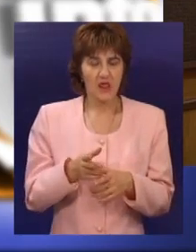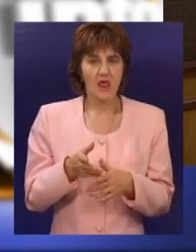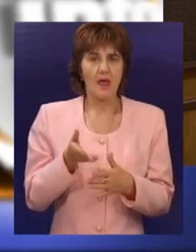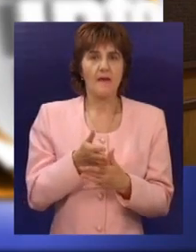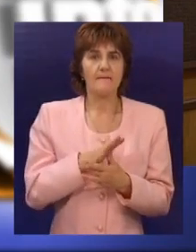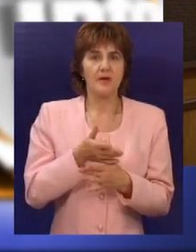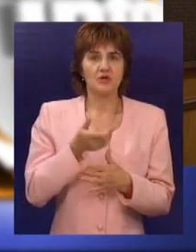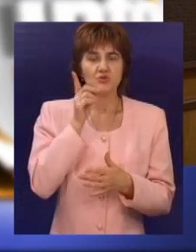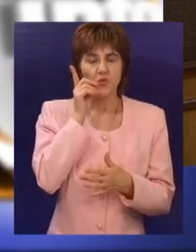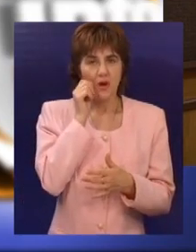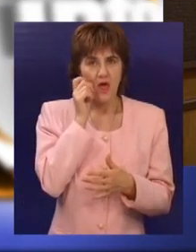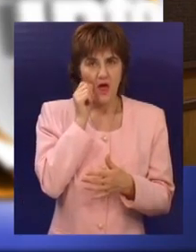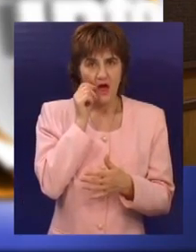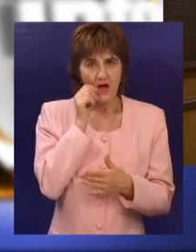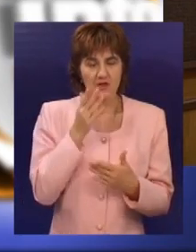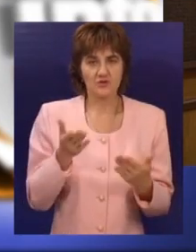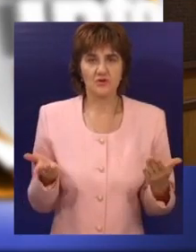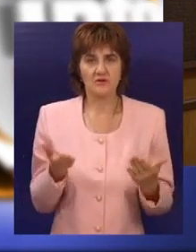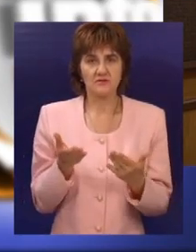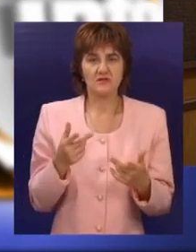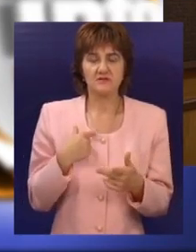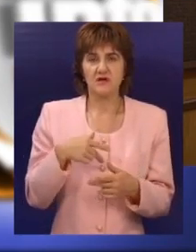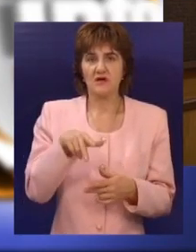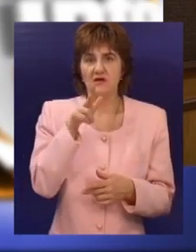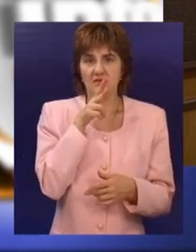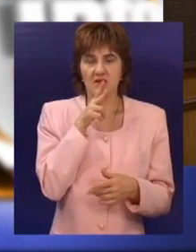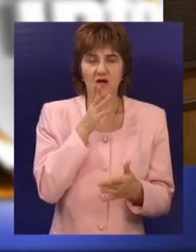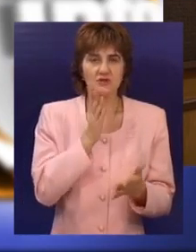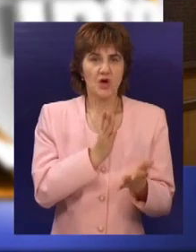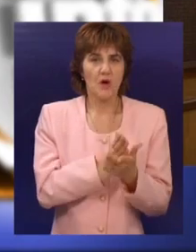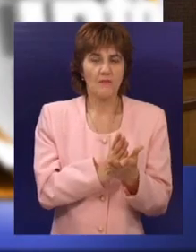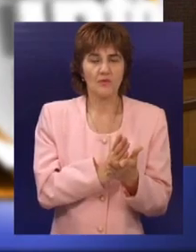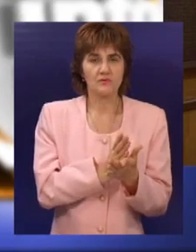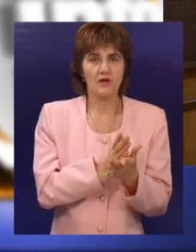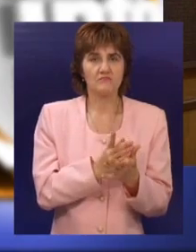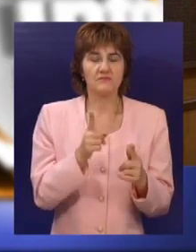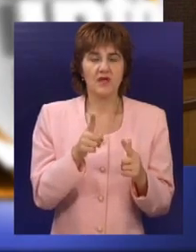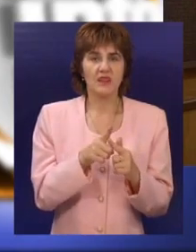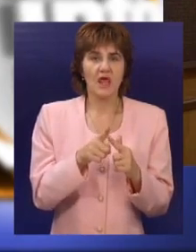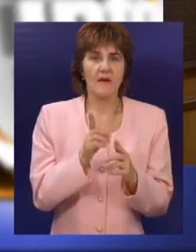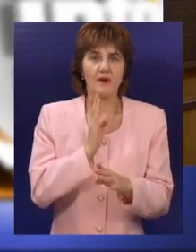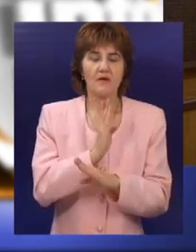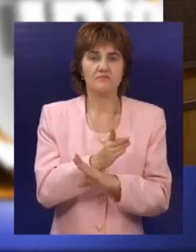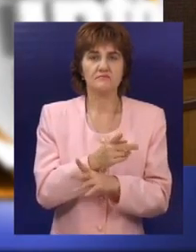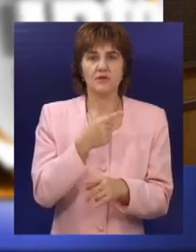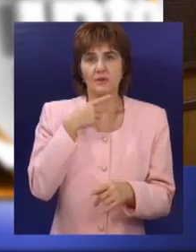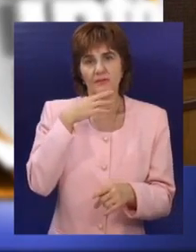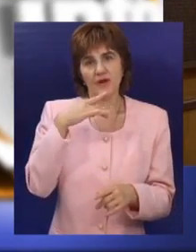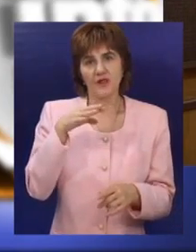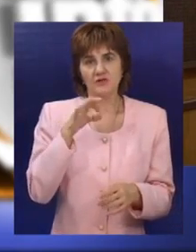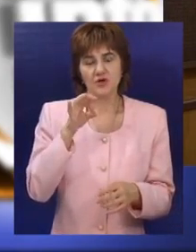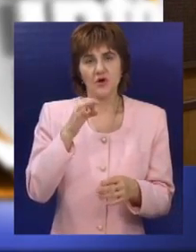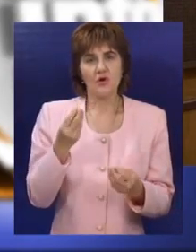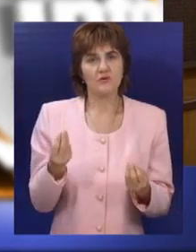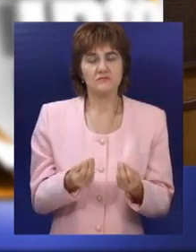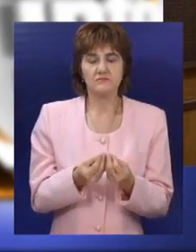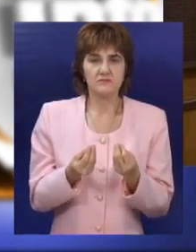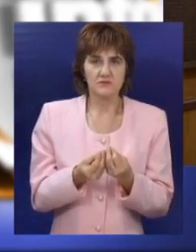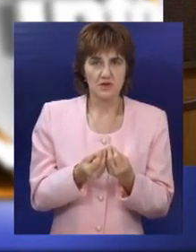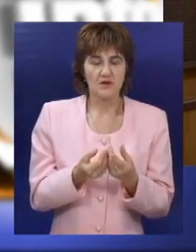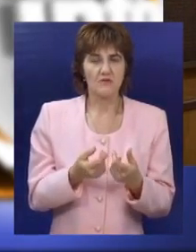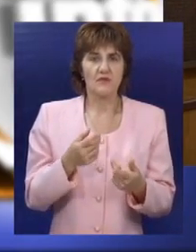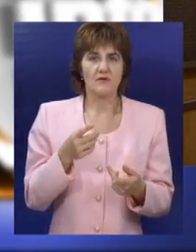međunarodno takmičenje, na kojem se tražilo da bude određena tema priče. Znači,